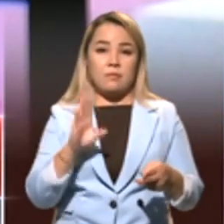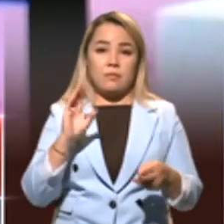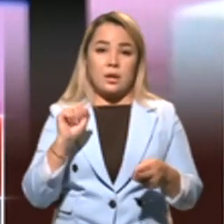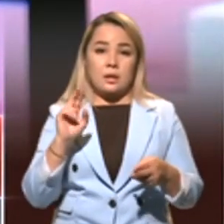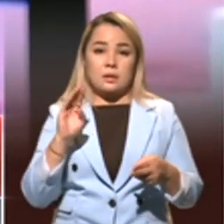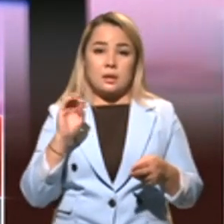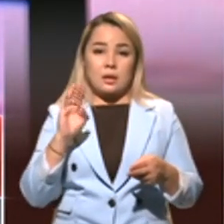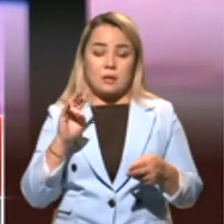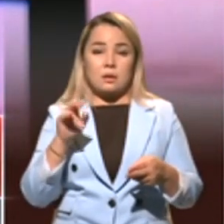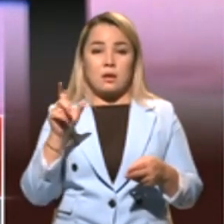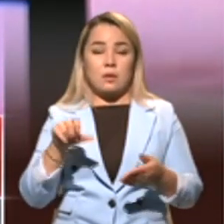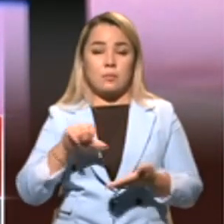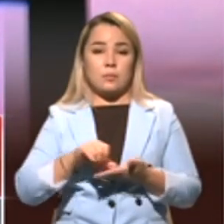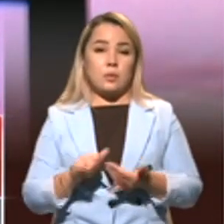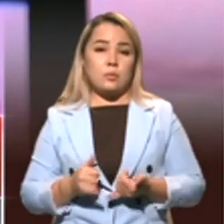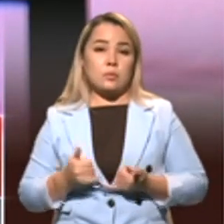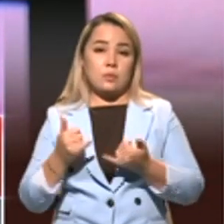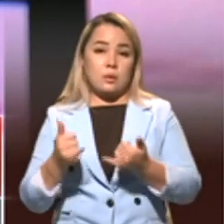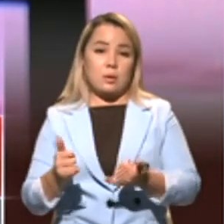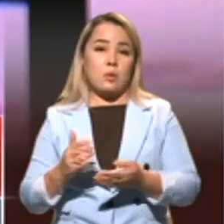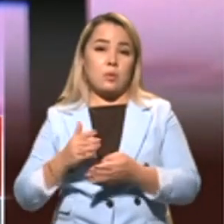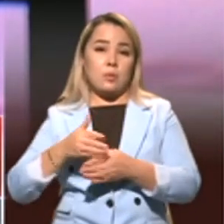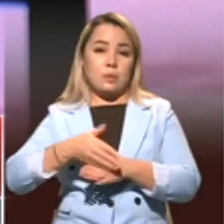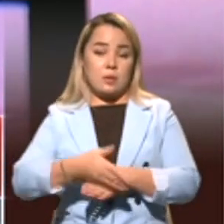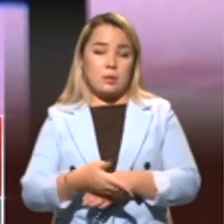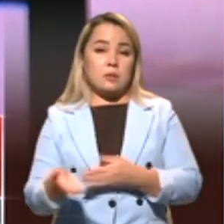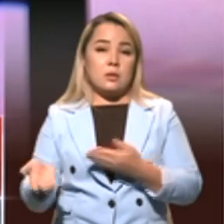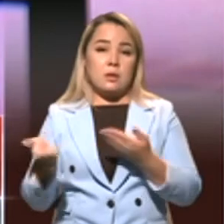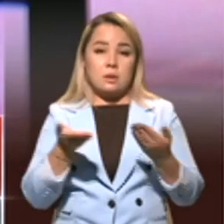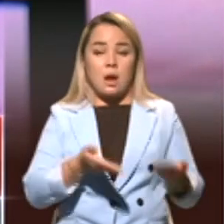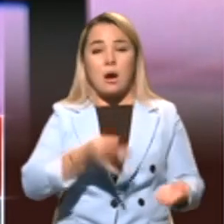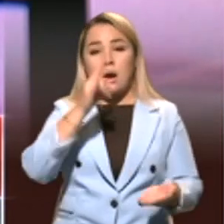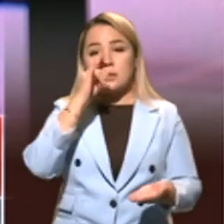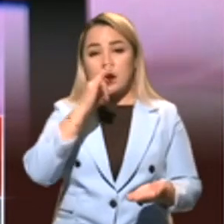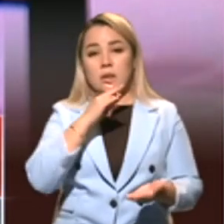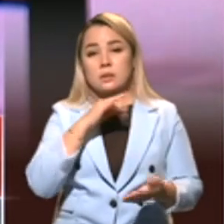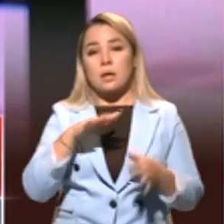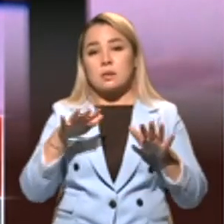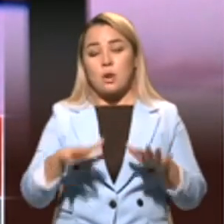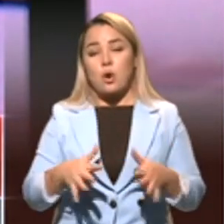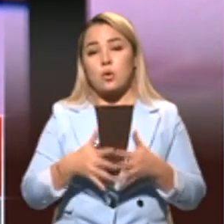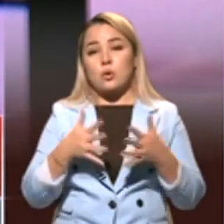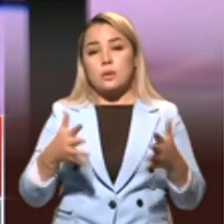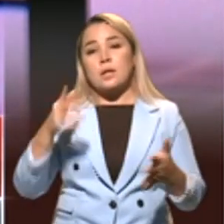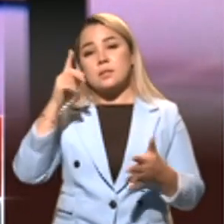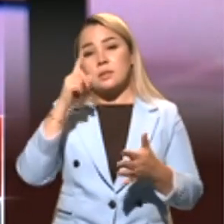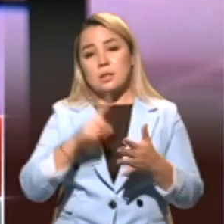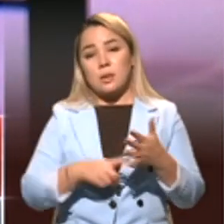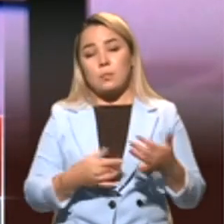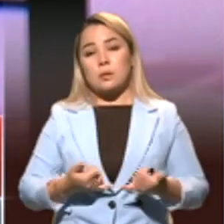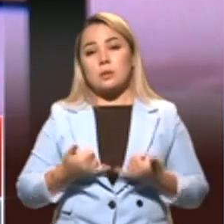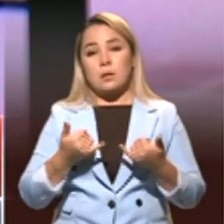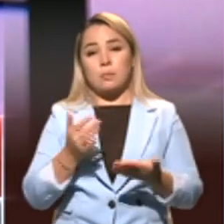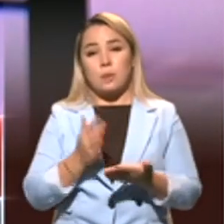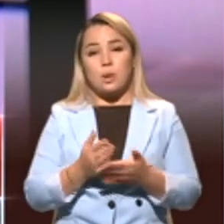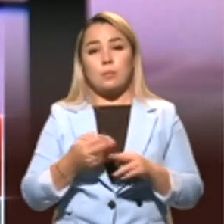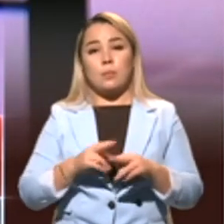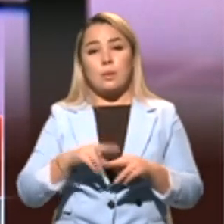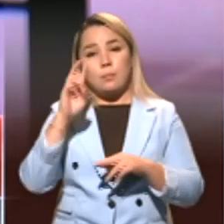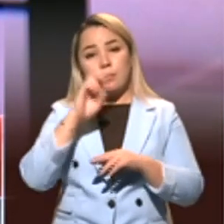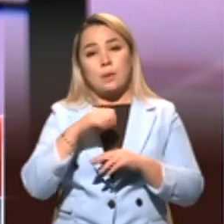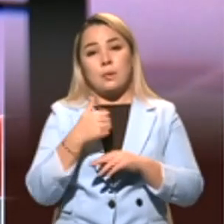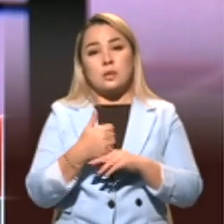Ватиканның адамның мәртебелі мейманның келуінің өзі Қазақстанның үлкен сенімге ие болуы.